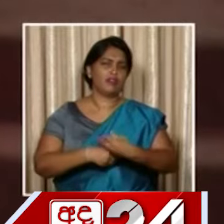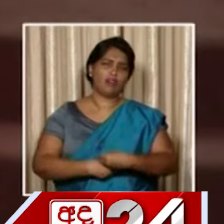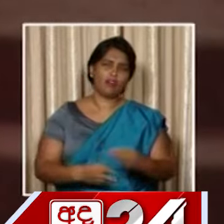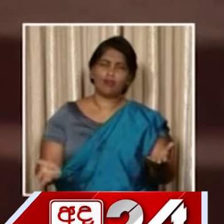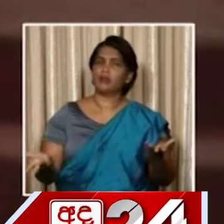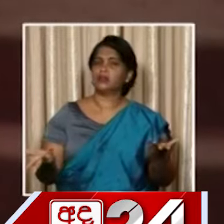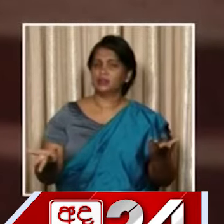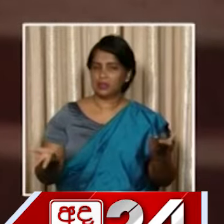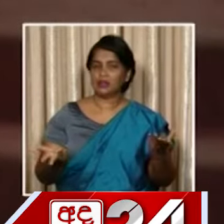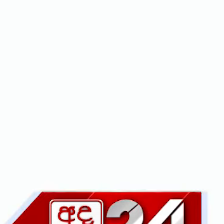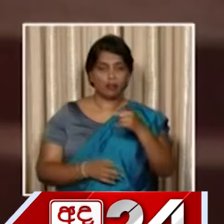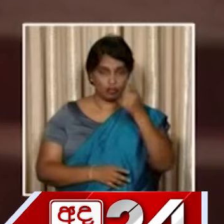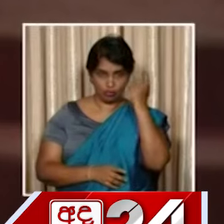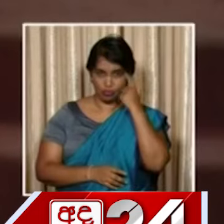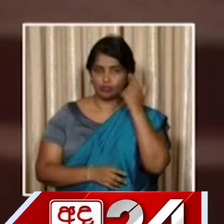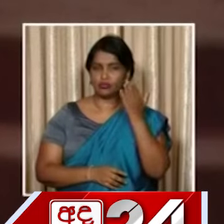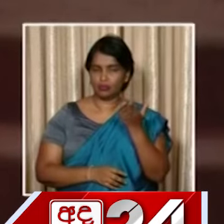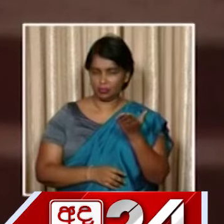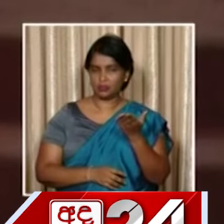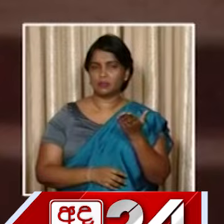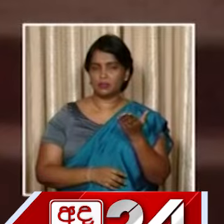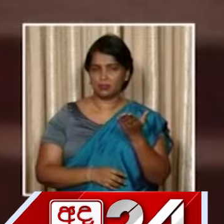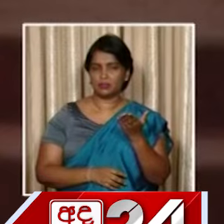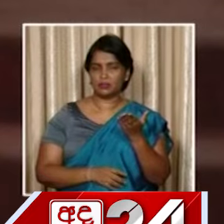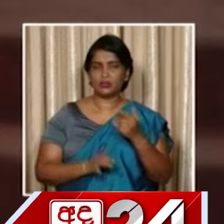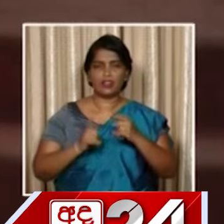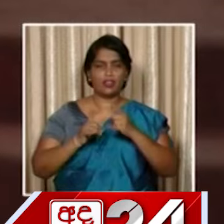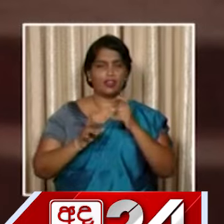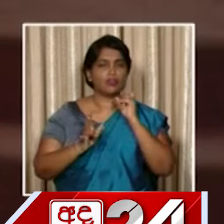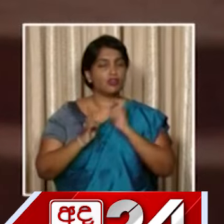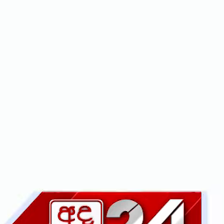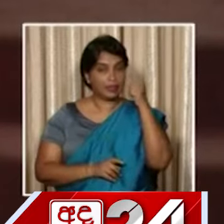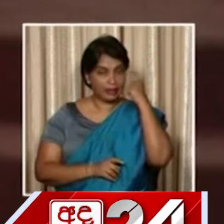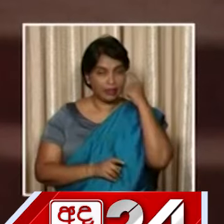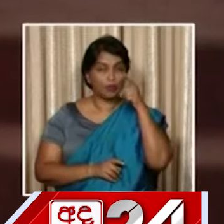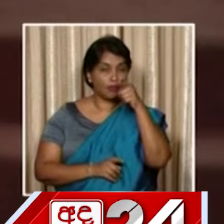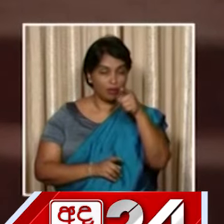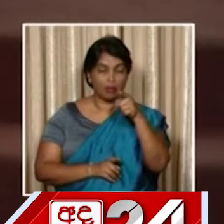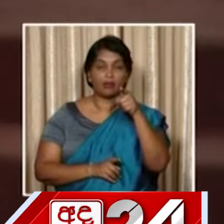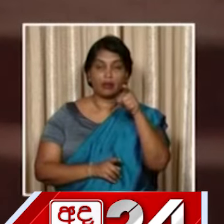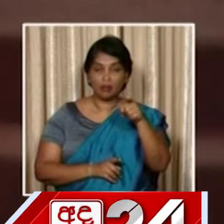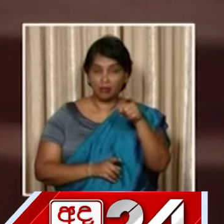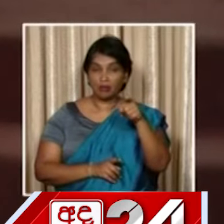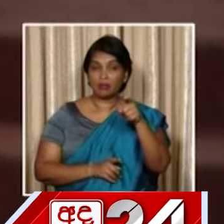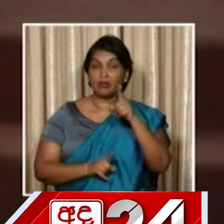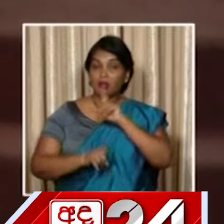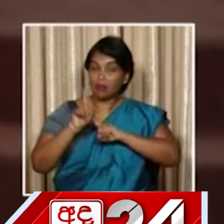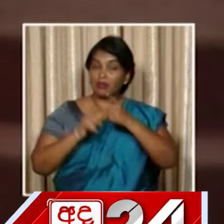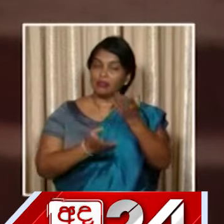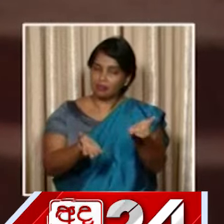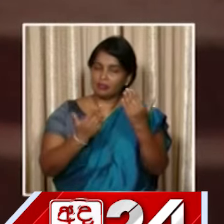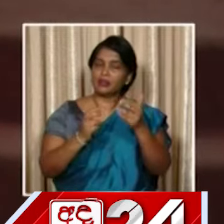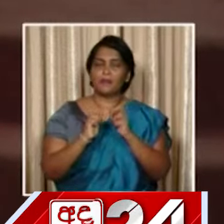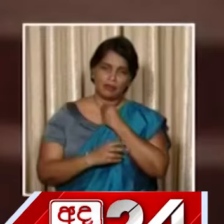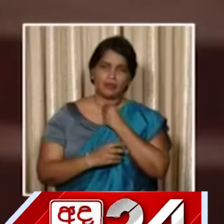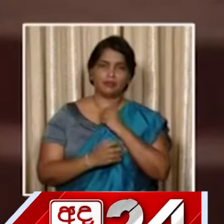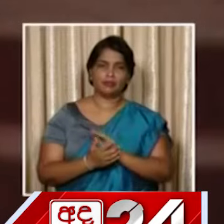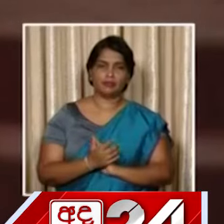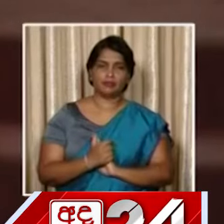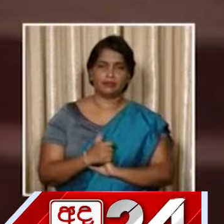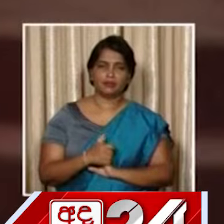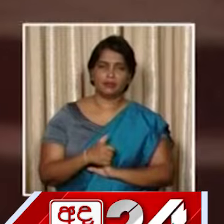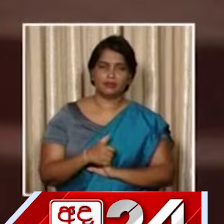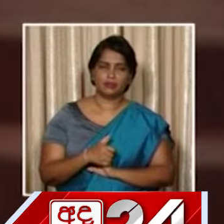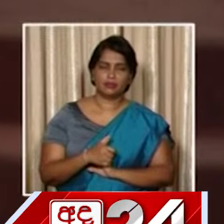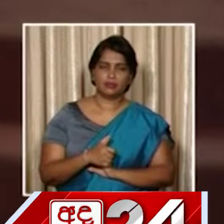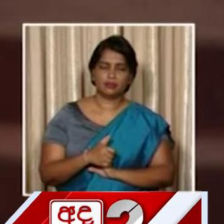ඉඩ දෙන්න එපා කියලා. ඔබතුමා දන්නව ඔක ඔබතුමාගේ විපක්ෂ සංවිධායකතුමාගෙන් අහන්න බොරුද කියලා. ඔබතුමා කරන තරමට අපි කැමති. බොරු කියන්න ඕනේ. හොඳයි.